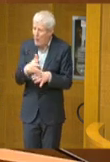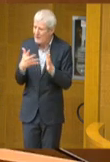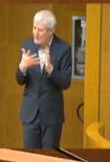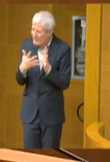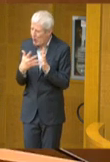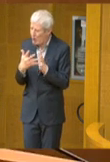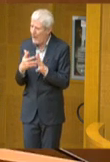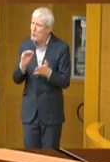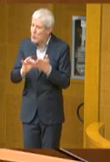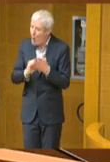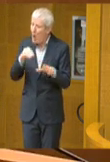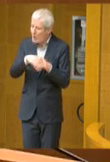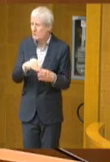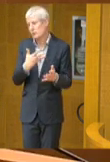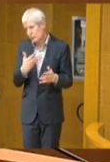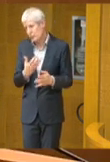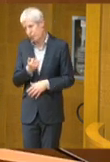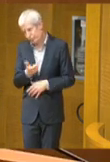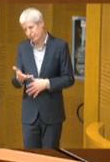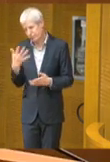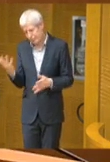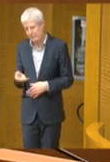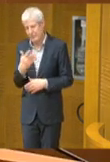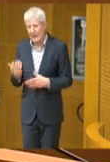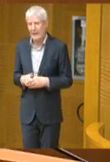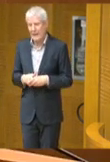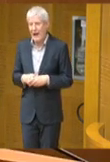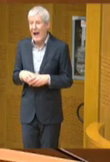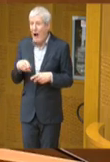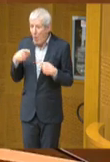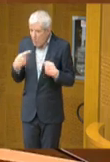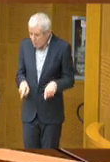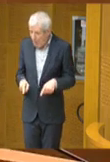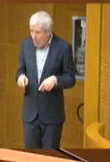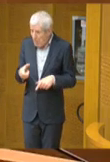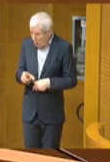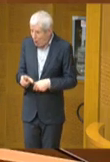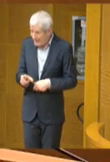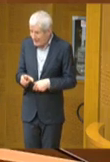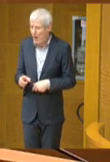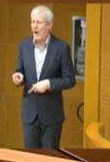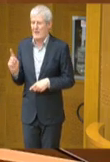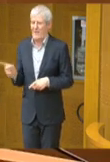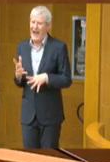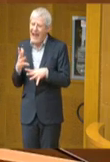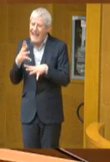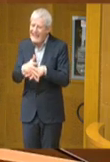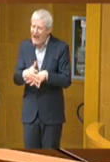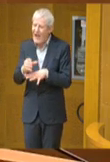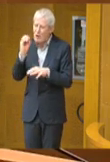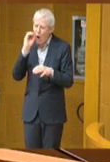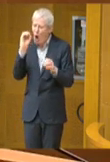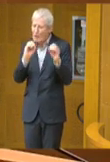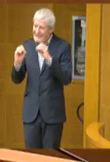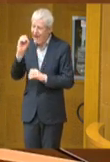queste problematiche. Per questi motivi riteniamo sia necessario inserire nelle aree di intervento dell'osservatorio il